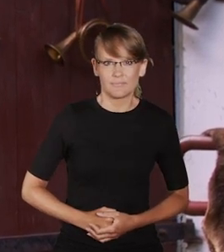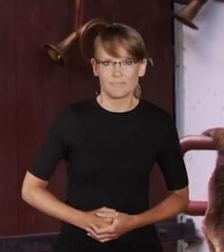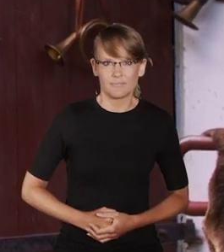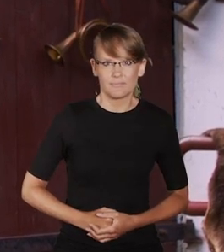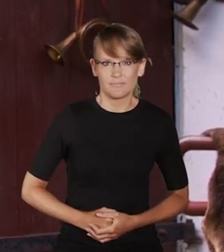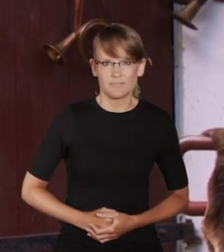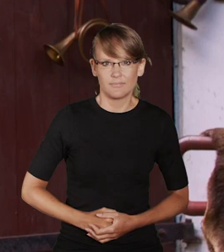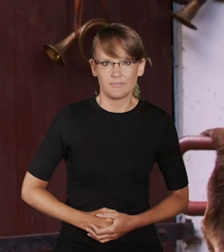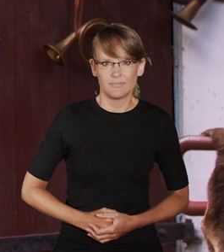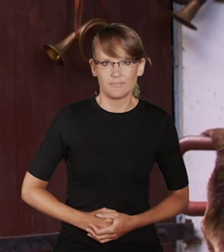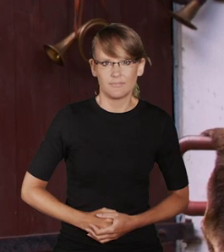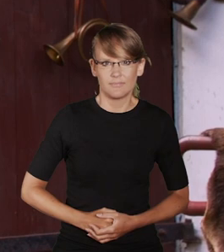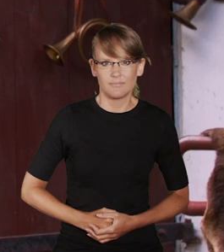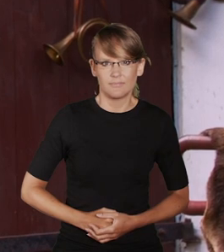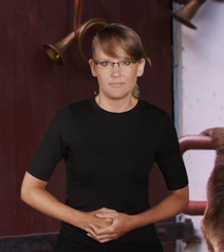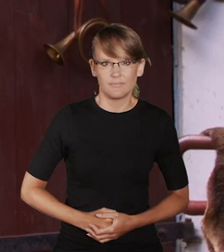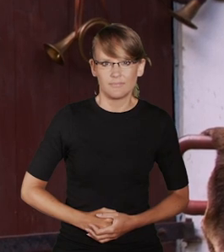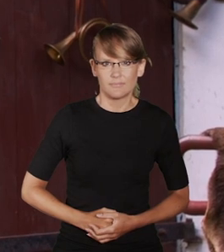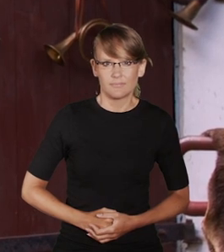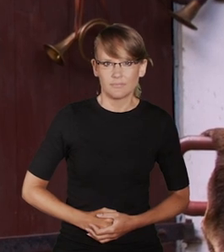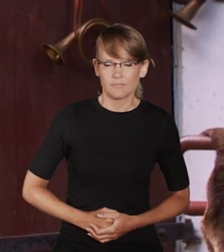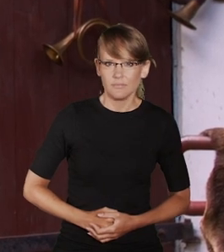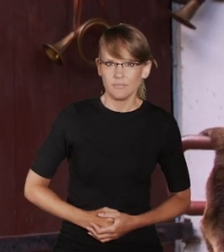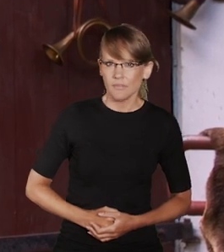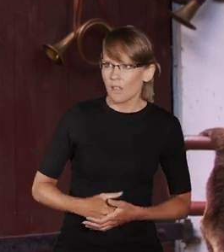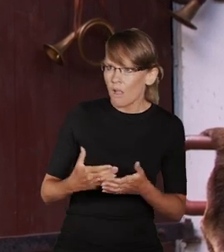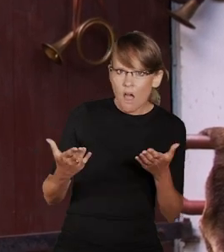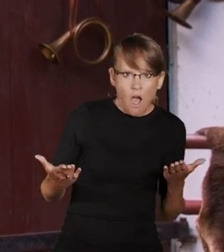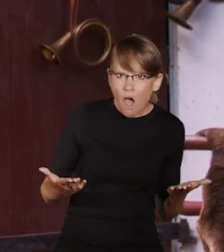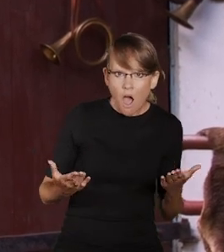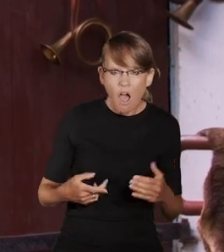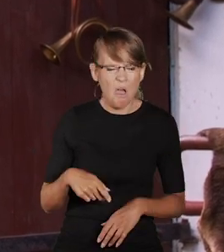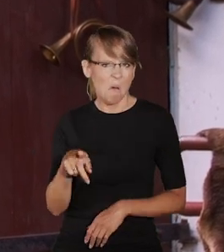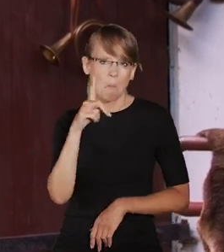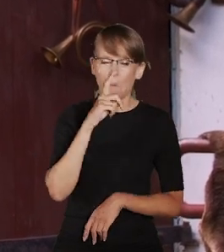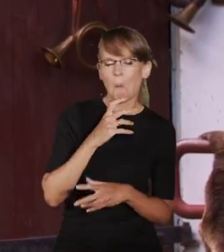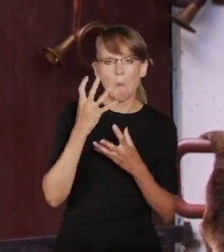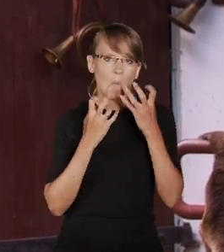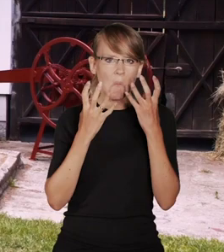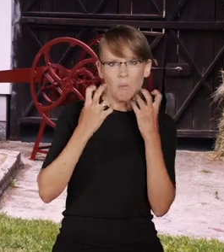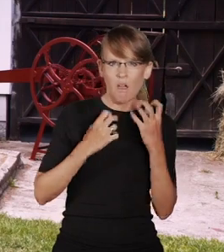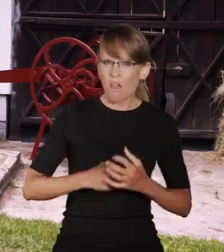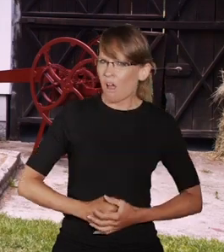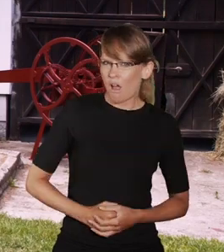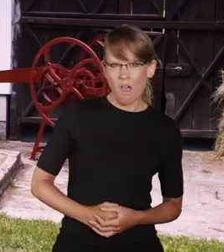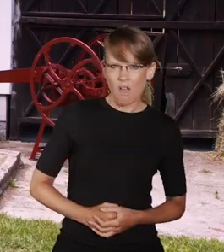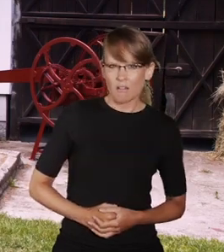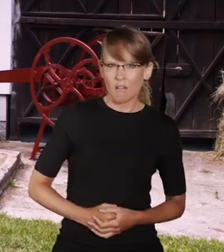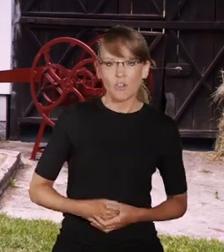nie nawykłam ani do tak dziwnego wysłowienia, ani do takiego tonu. Żegnam pana.